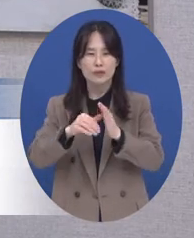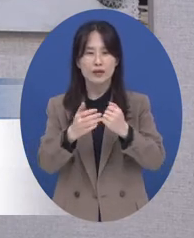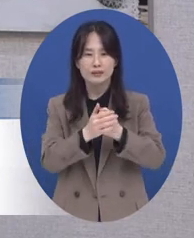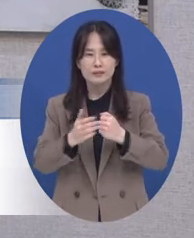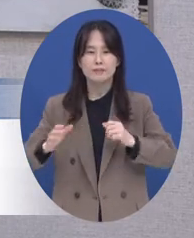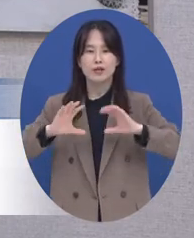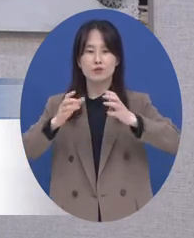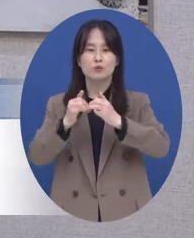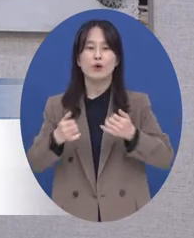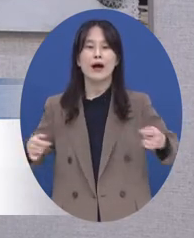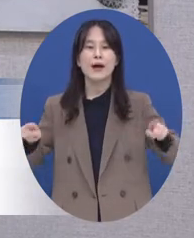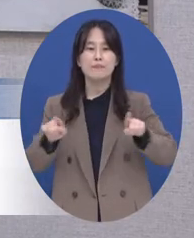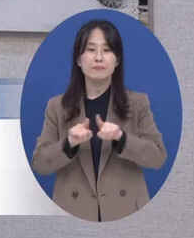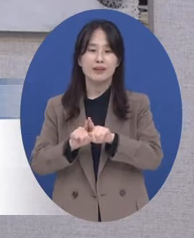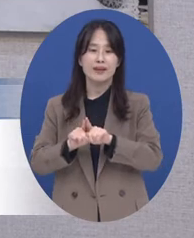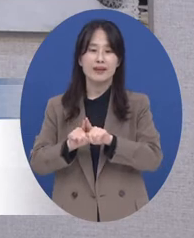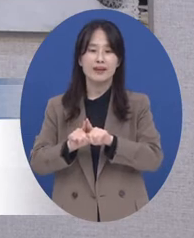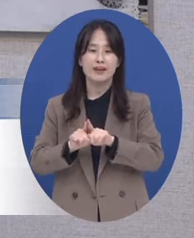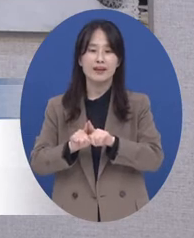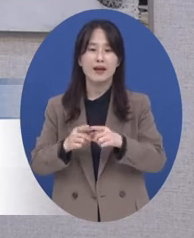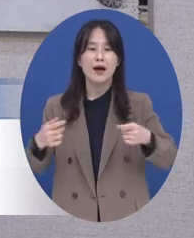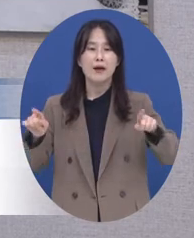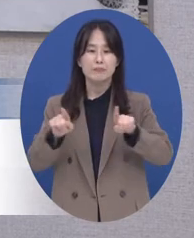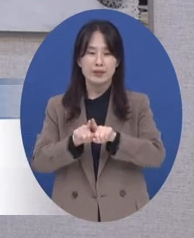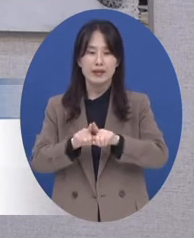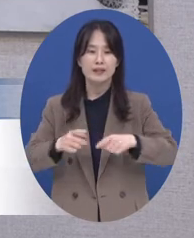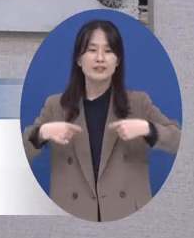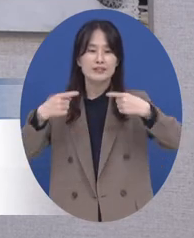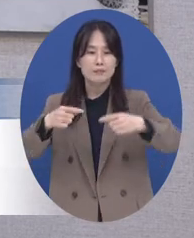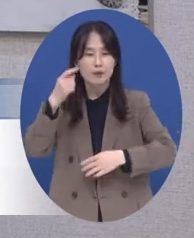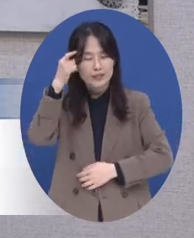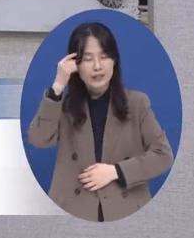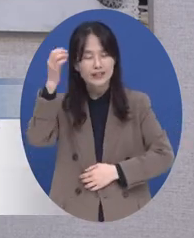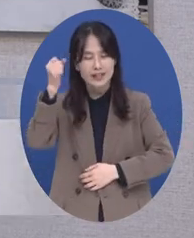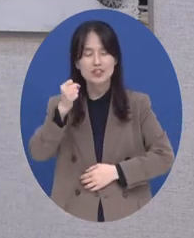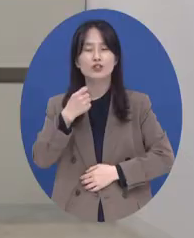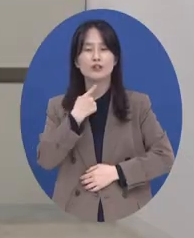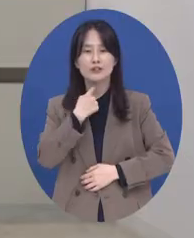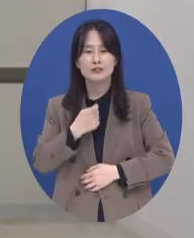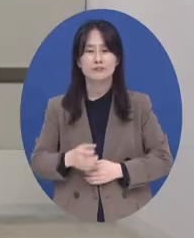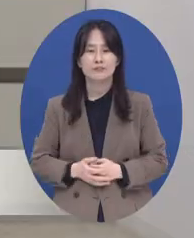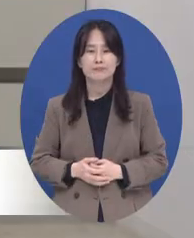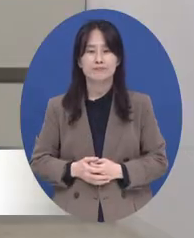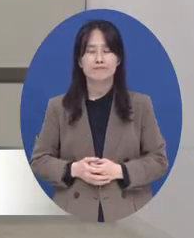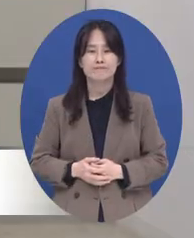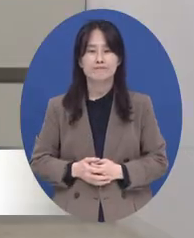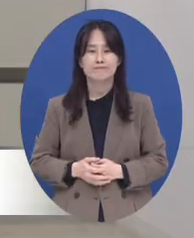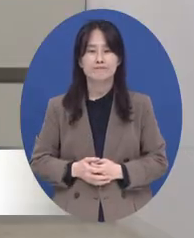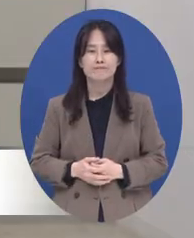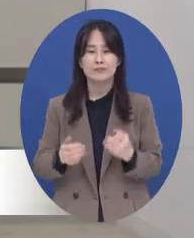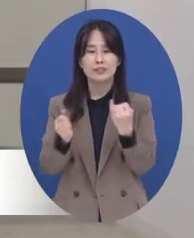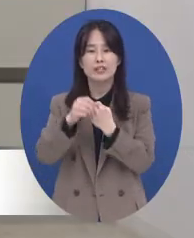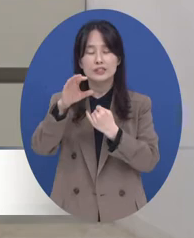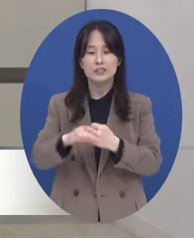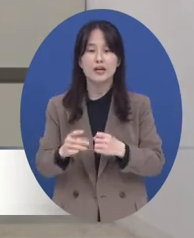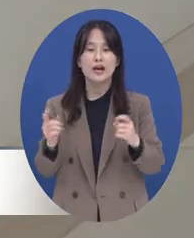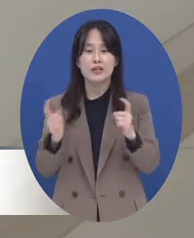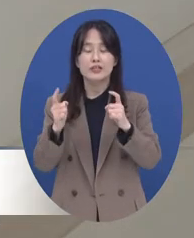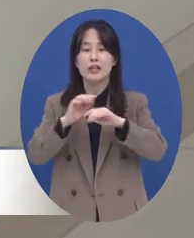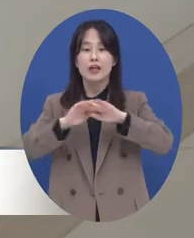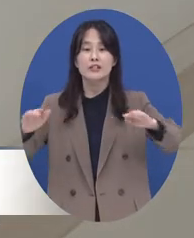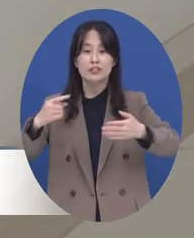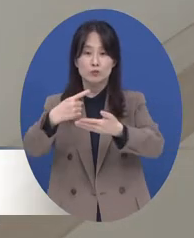만큼 국민 묻어 같이 함께 한다는 그런 참여 의식을 가지고 있었습니다 경우도 가 액상 분쟁 중재 신청을